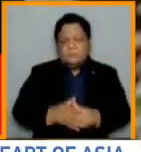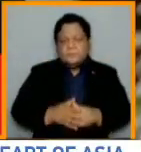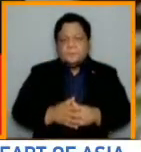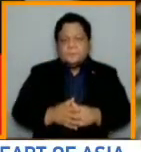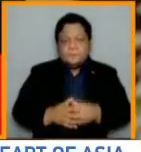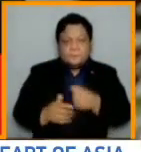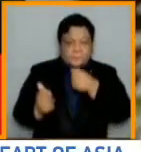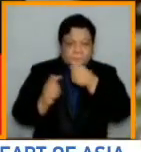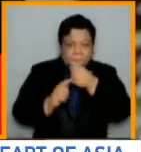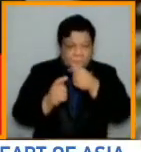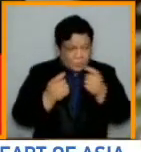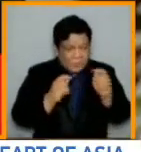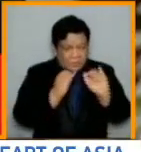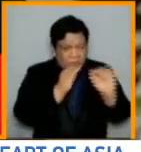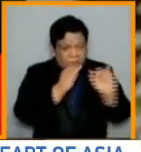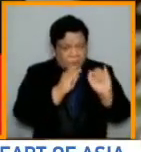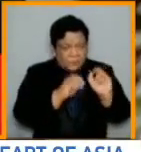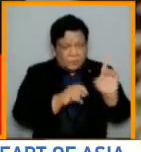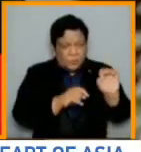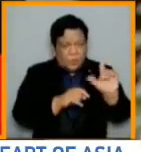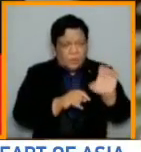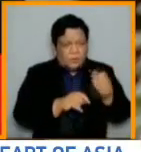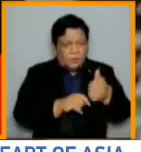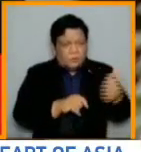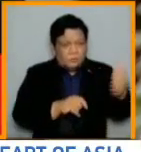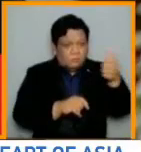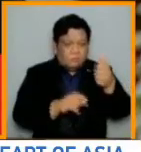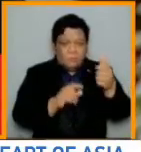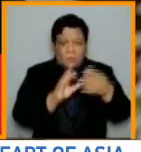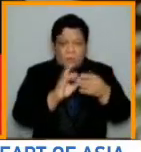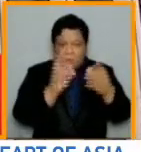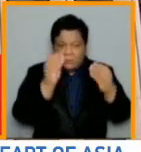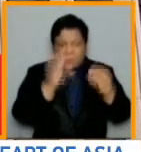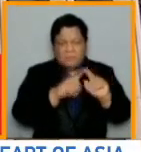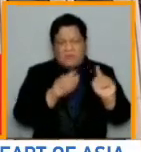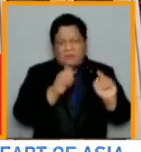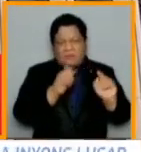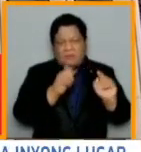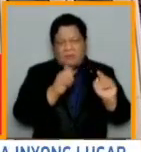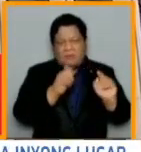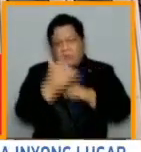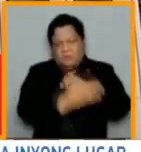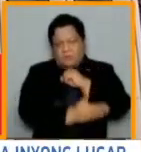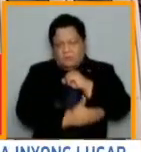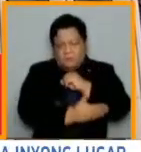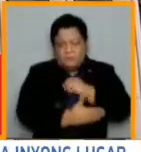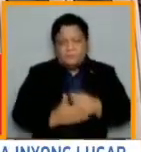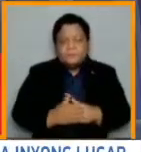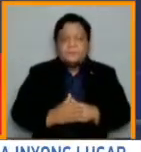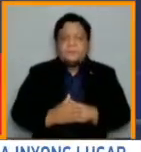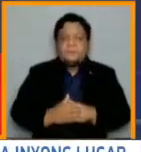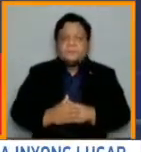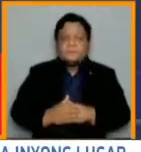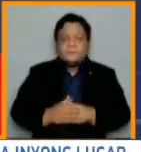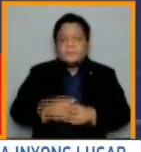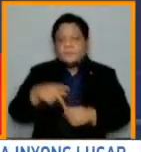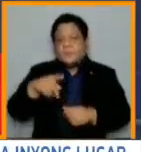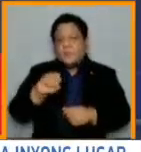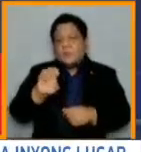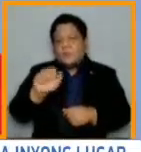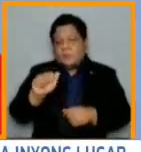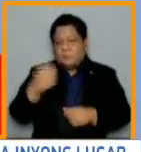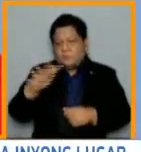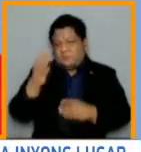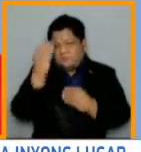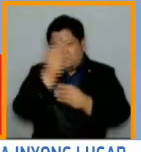Labor Secretary Silvestre Bello III pero nasa ibang bansa raw ang kalihim. Nauna nang sinabi ng POEA na patuloy ang